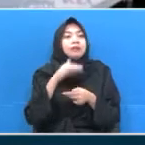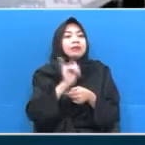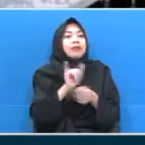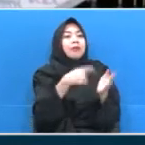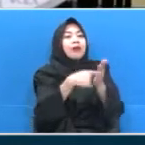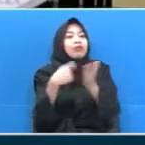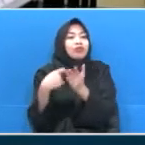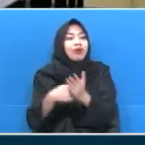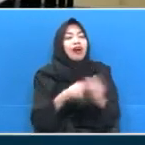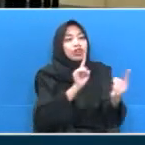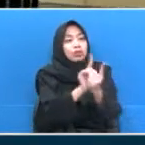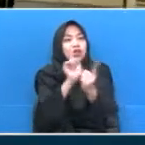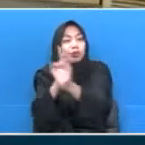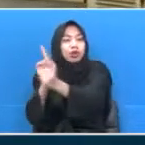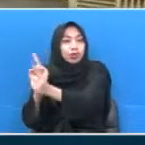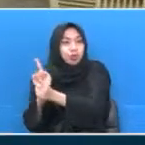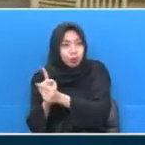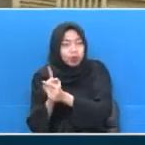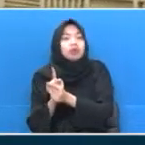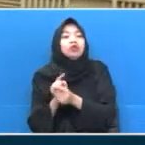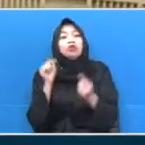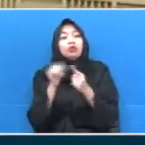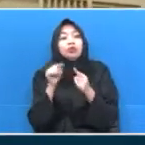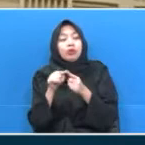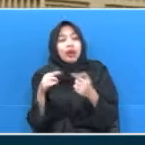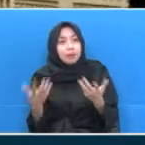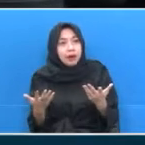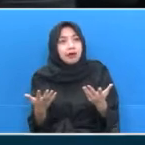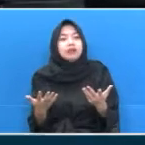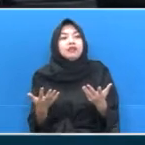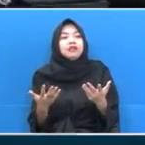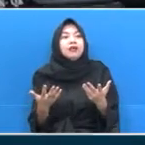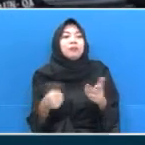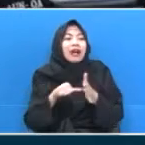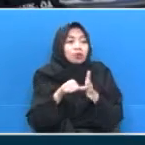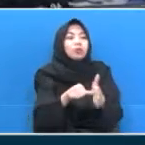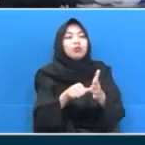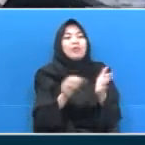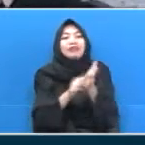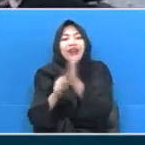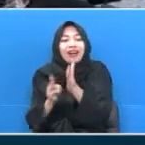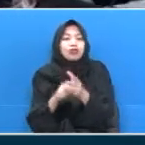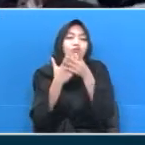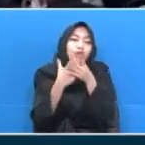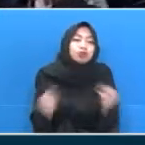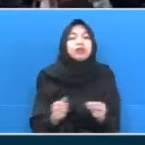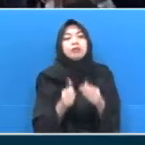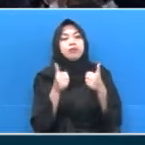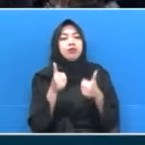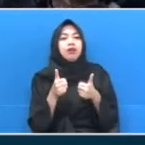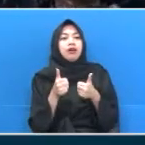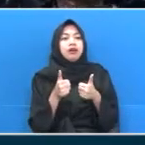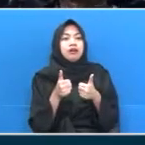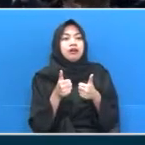gambar ya itu adalah dalam rangka untuk mencari upaya penyelesaian agar